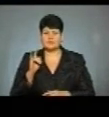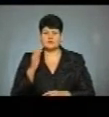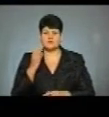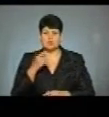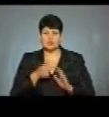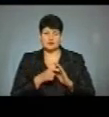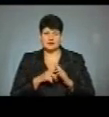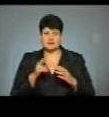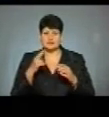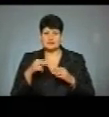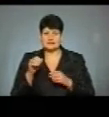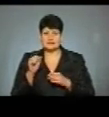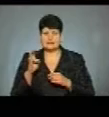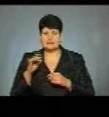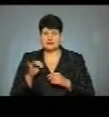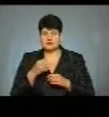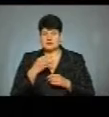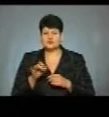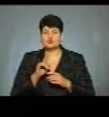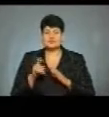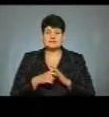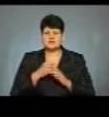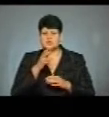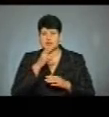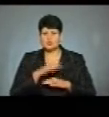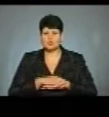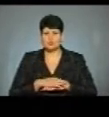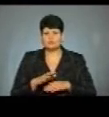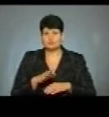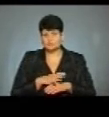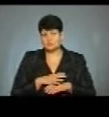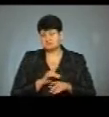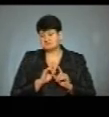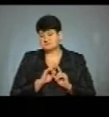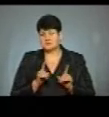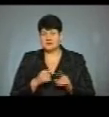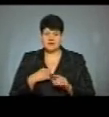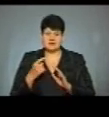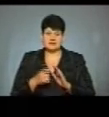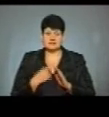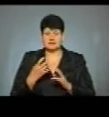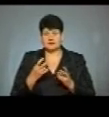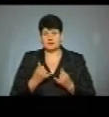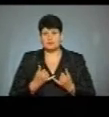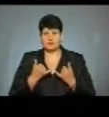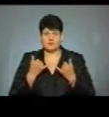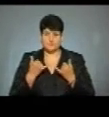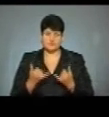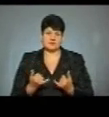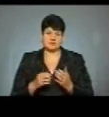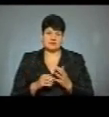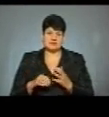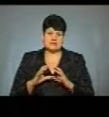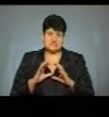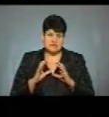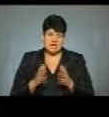класу Данило Побер розповів, що дізнався під час уроку. Було прикольно, я дізнався, треба поважати землю.